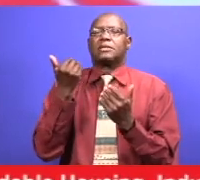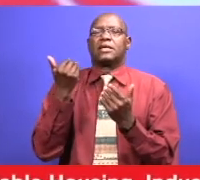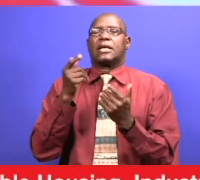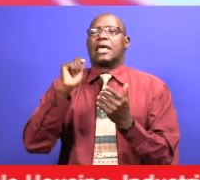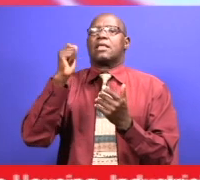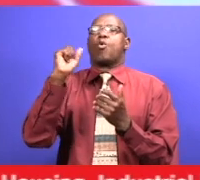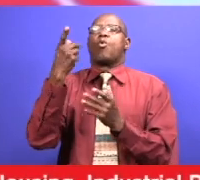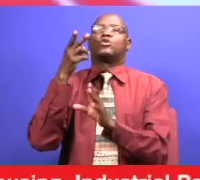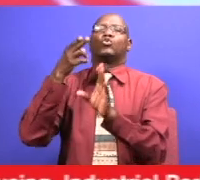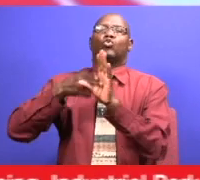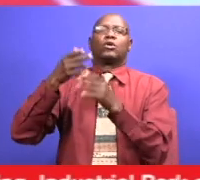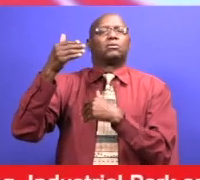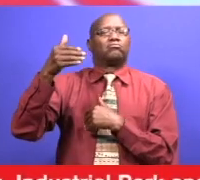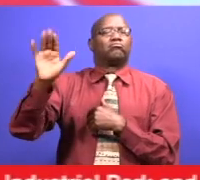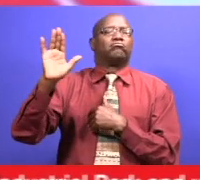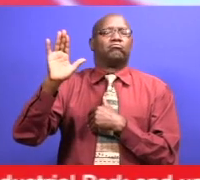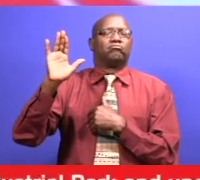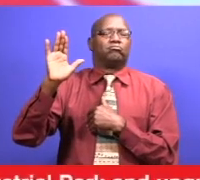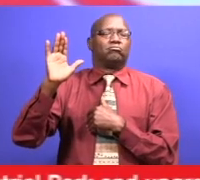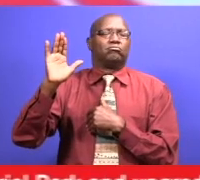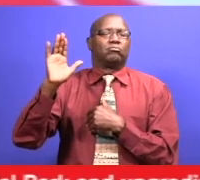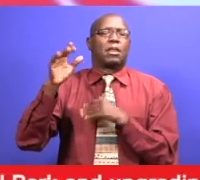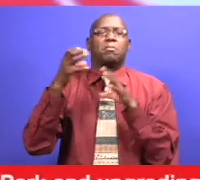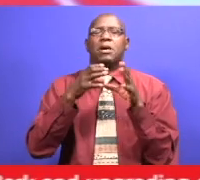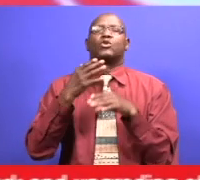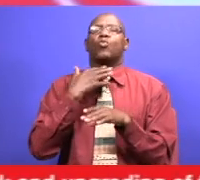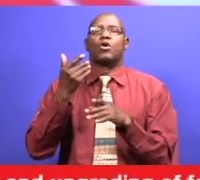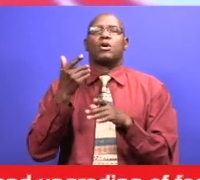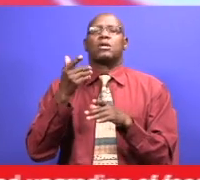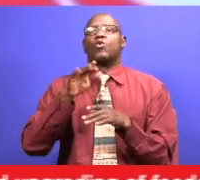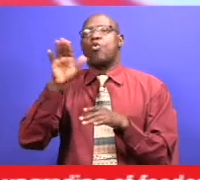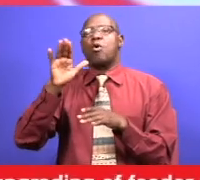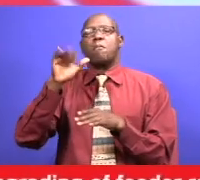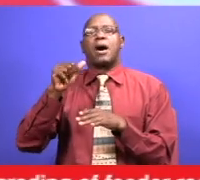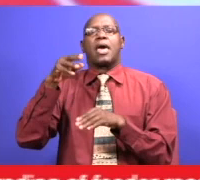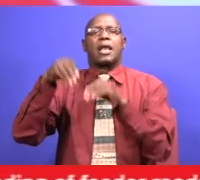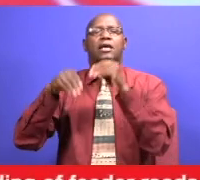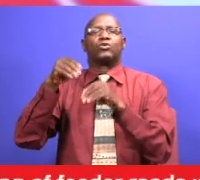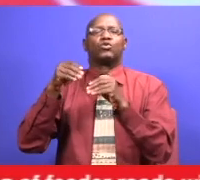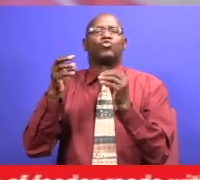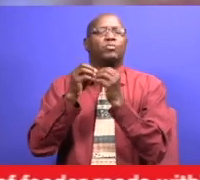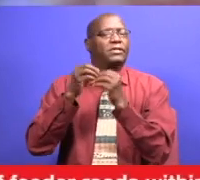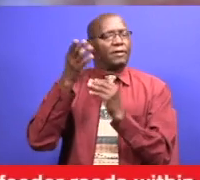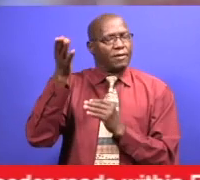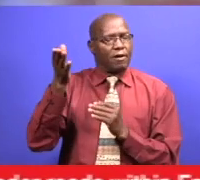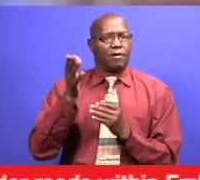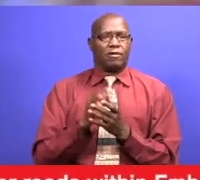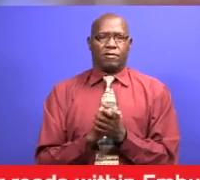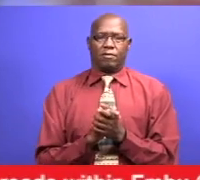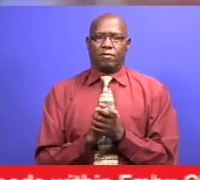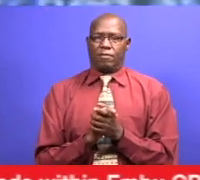Kwanza, whichever party they want to belong to, waende kwa by election, tukutane kwa wananchi.